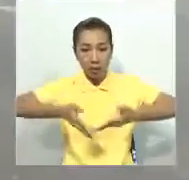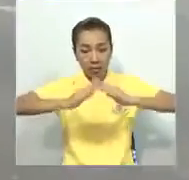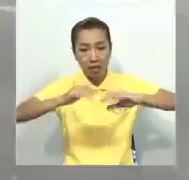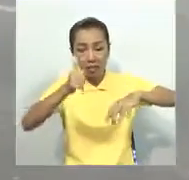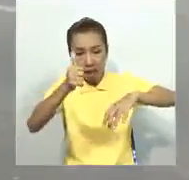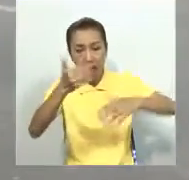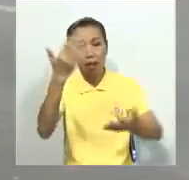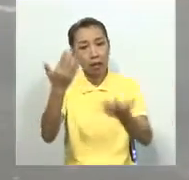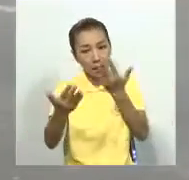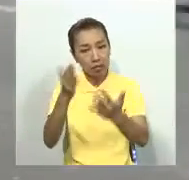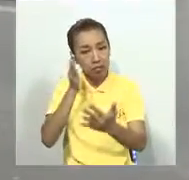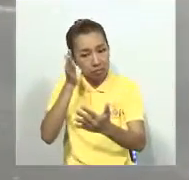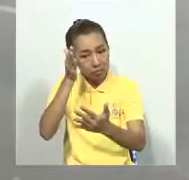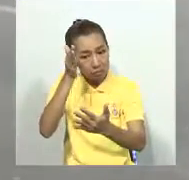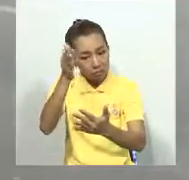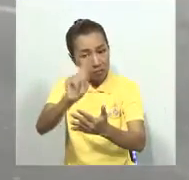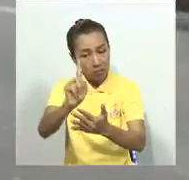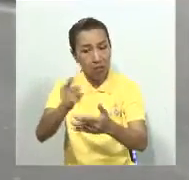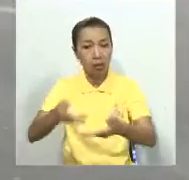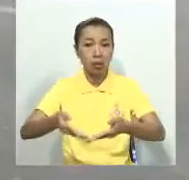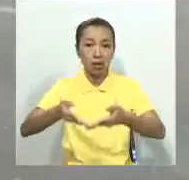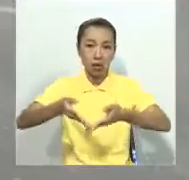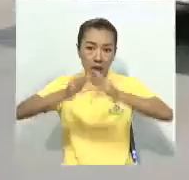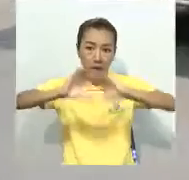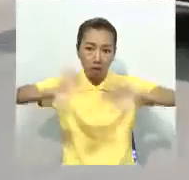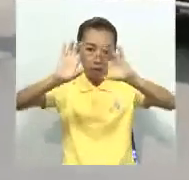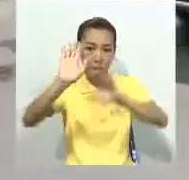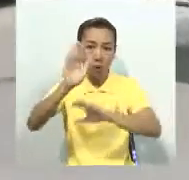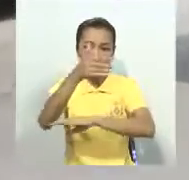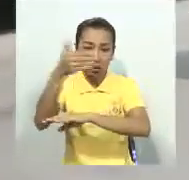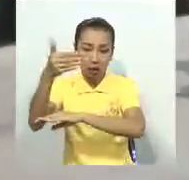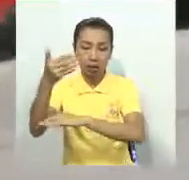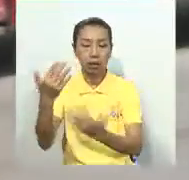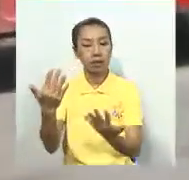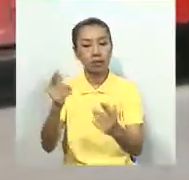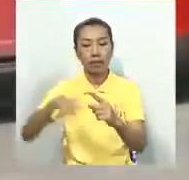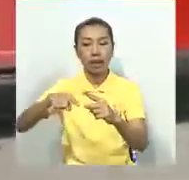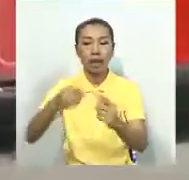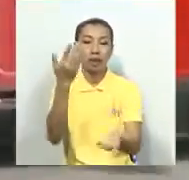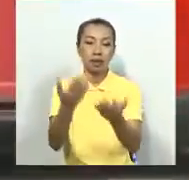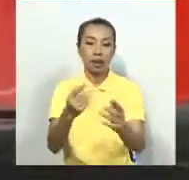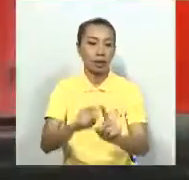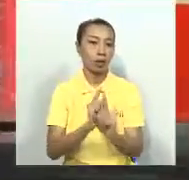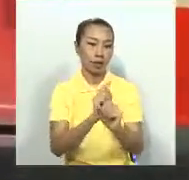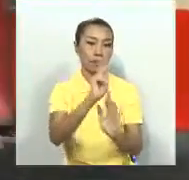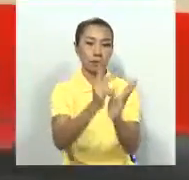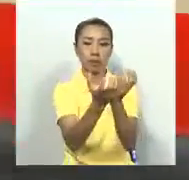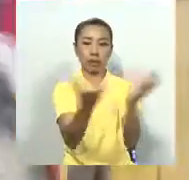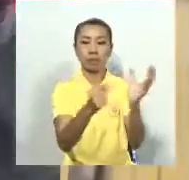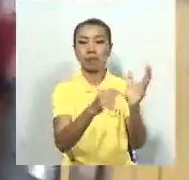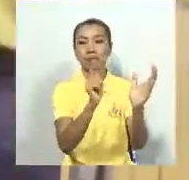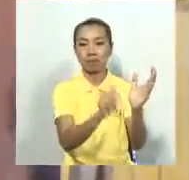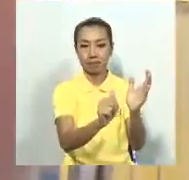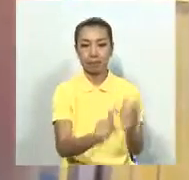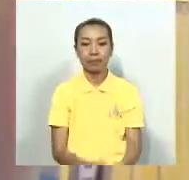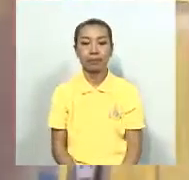หรือไม่ได้หรือนำไปสู่การจัดตั้งรัฐบาลแห่งชาติเนี่ยนายกรัฐมนตรีย้ำมาตลอดนะครับว่าทุกอย่างต้องเป็นไปตามกระบวนการของรัฐธรรมนูญนั่นเอง